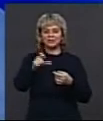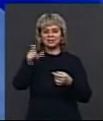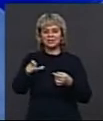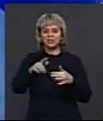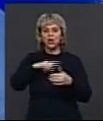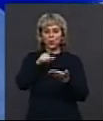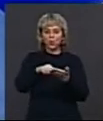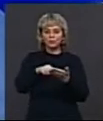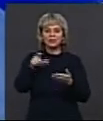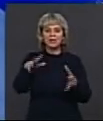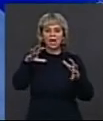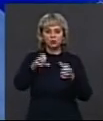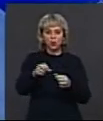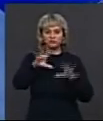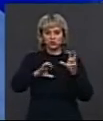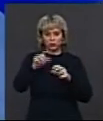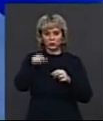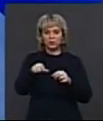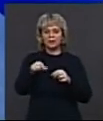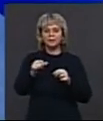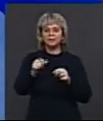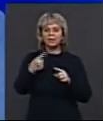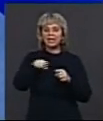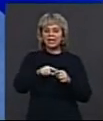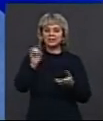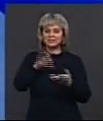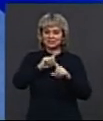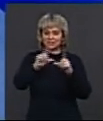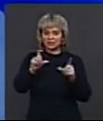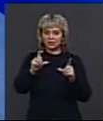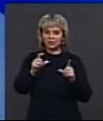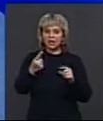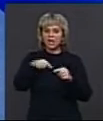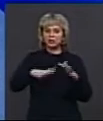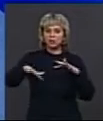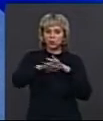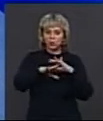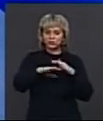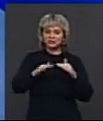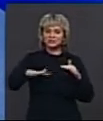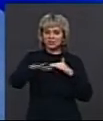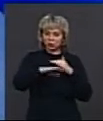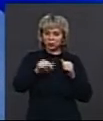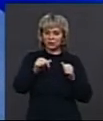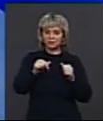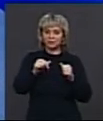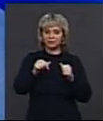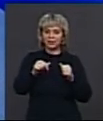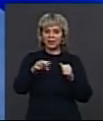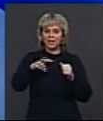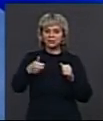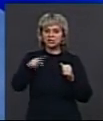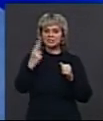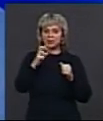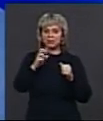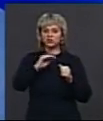населения города на отлов животных. Этот центр, ну, эта площадь, территория МГУ